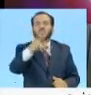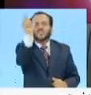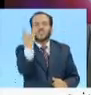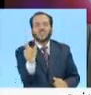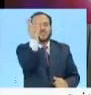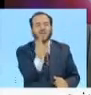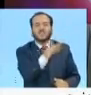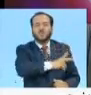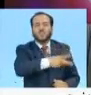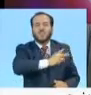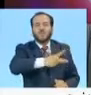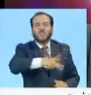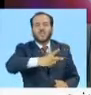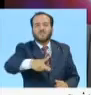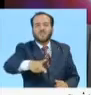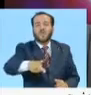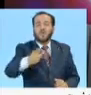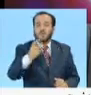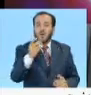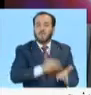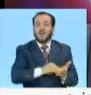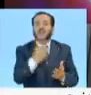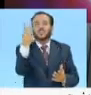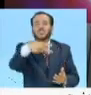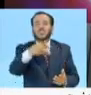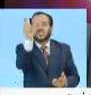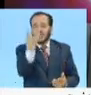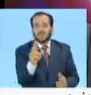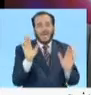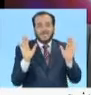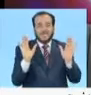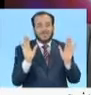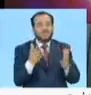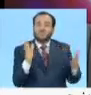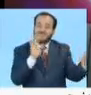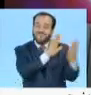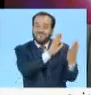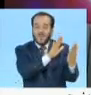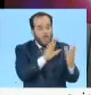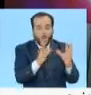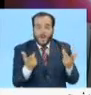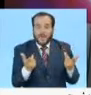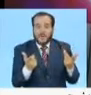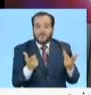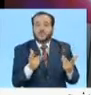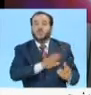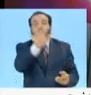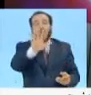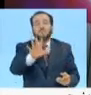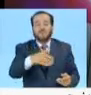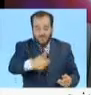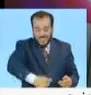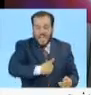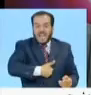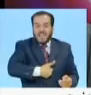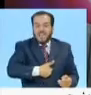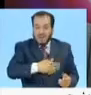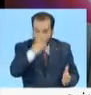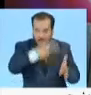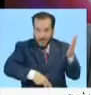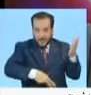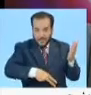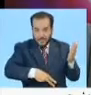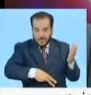شخصية مختلفة والمعارضة بها 20 شخصية فقط، ولا توجد إرادة شعبية حقيقية لما